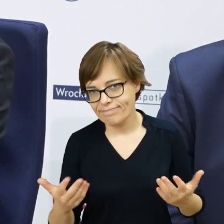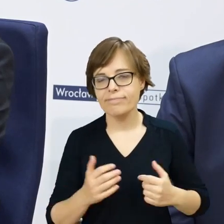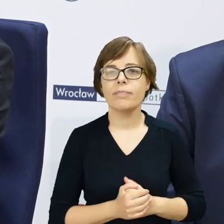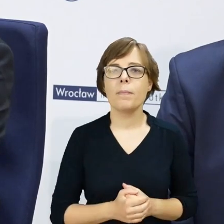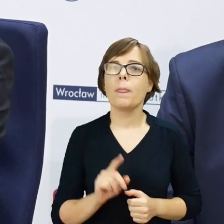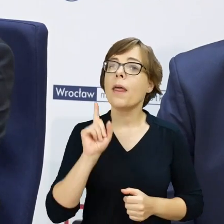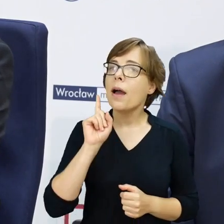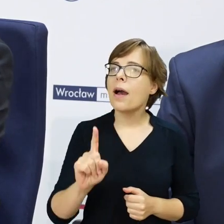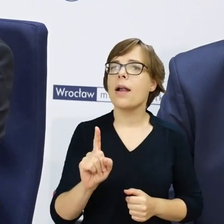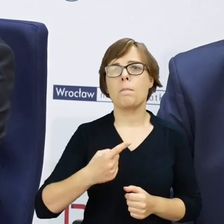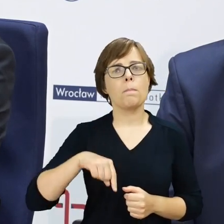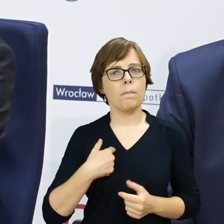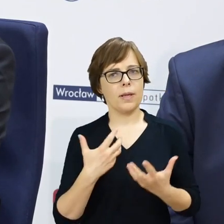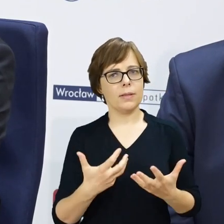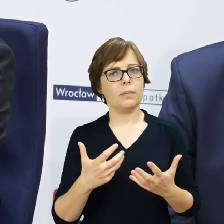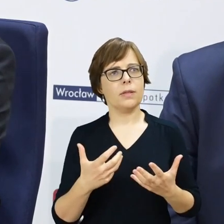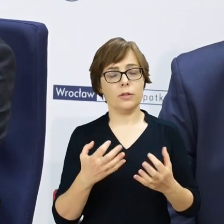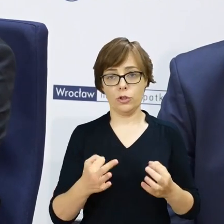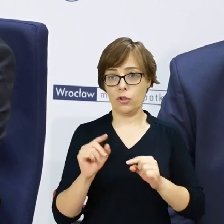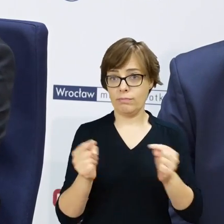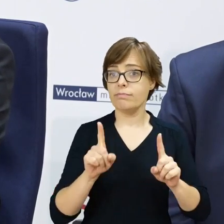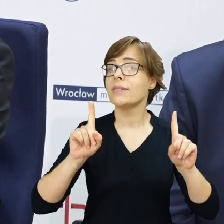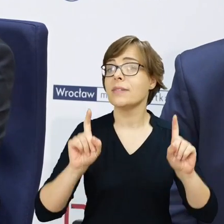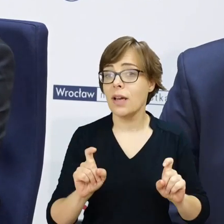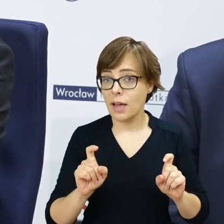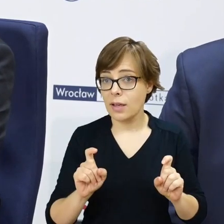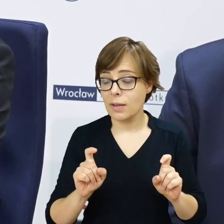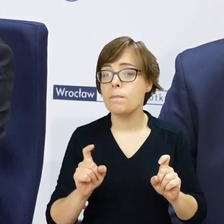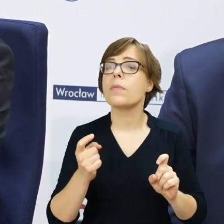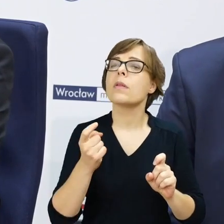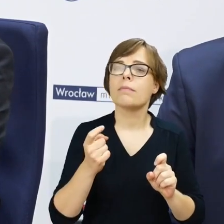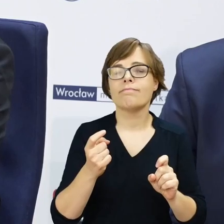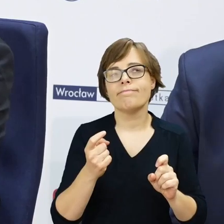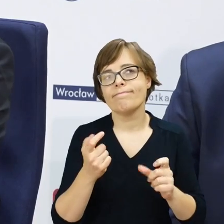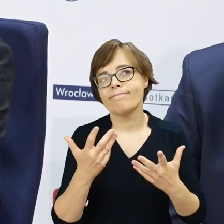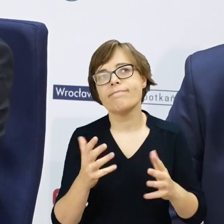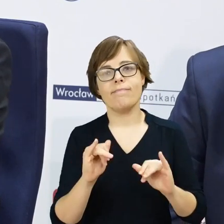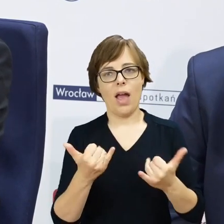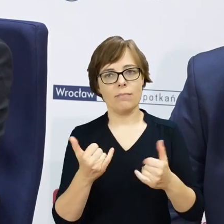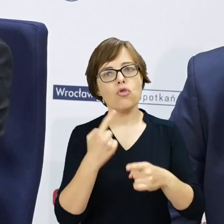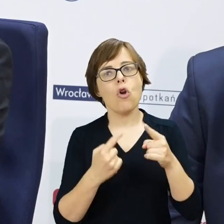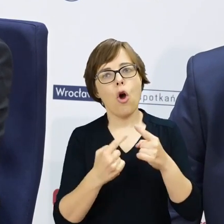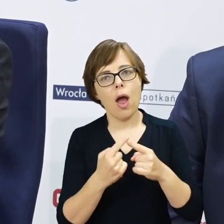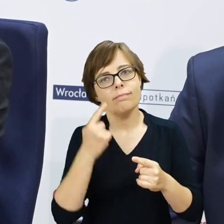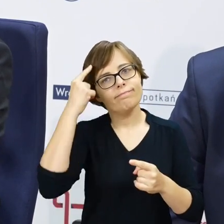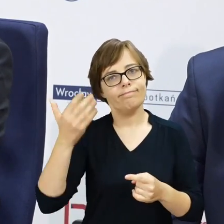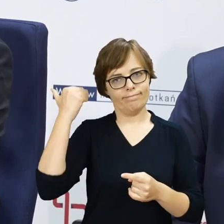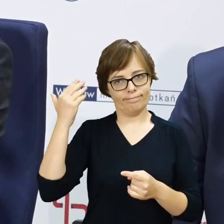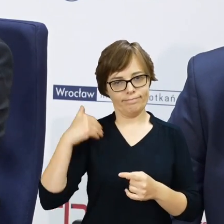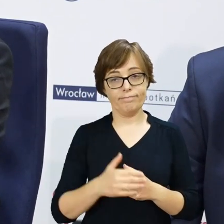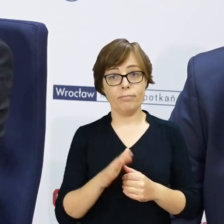jednak rozpoczniemy od podróży nieco w przeszłość, ponieważ w ubiegłym roku no, obchodziliśmy